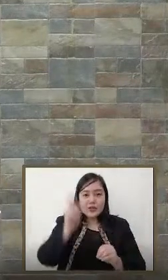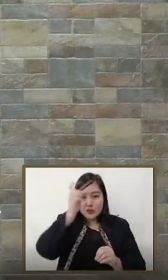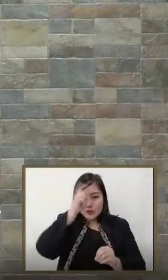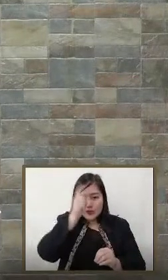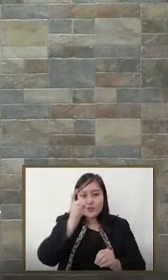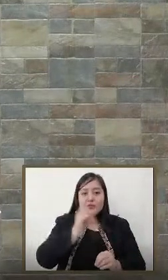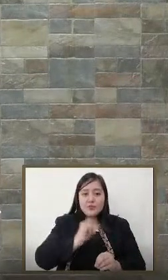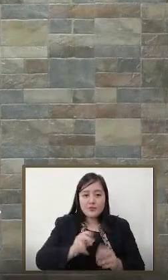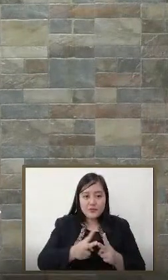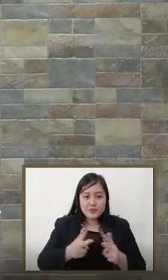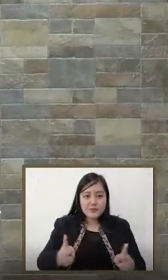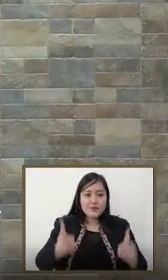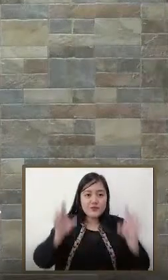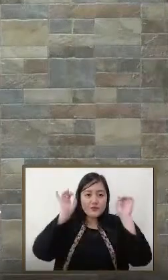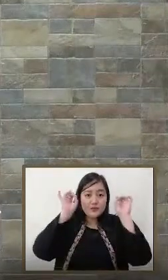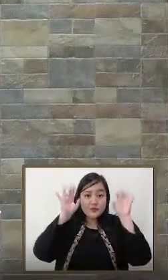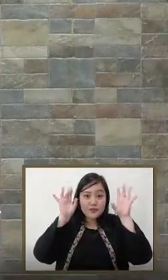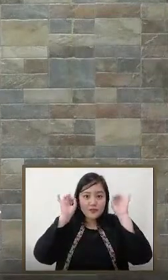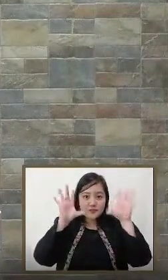is dangerous.